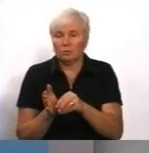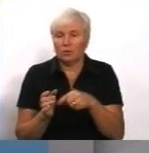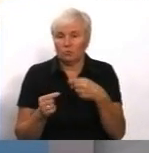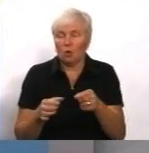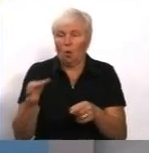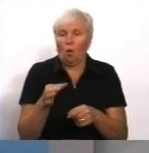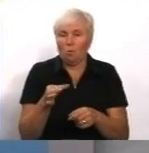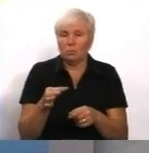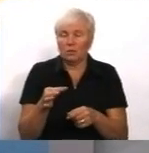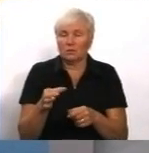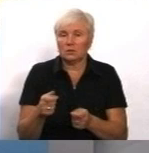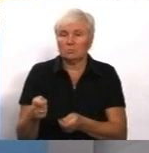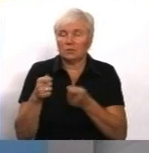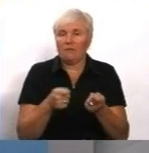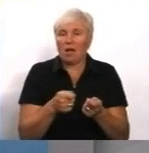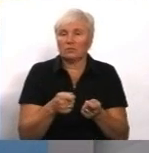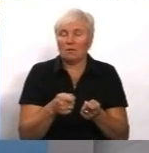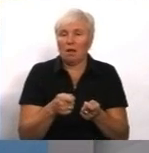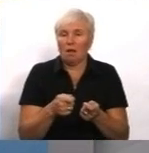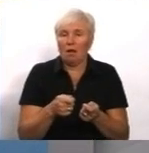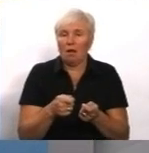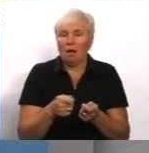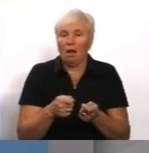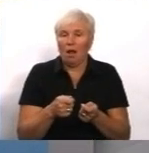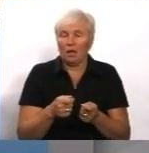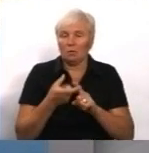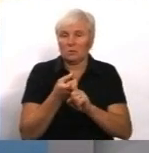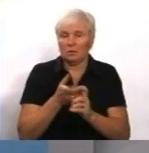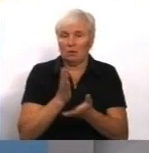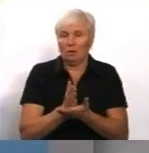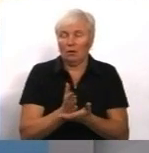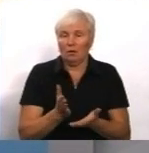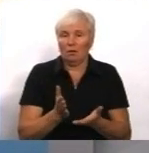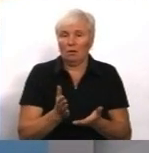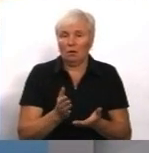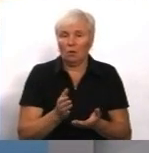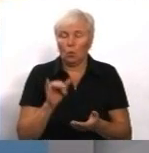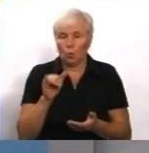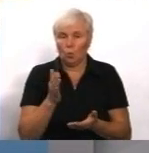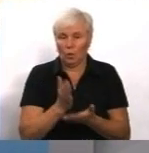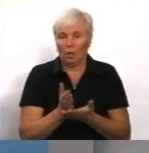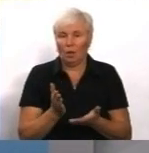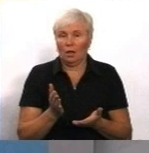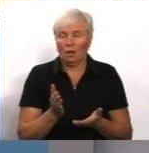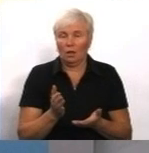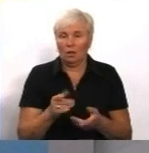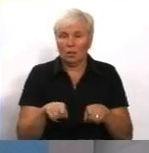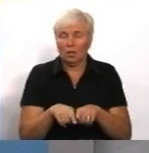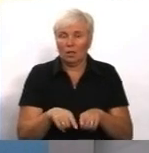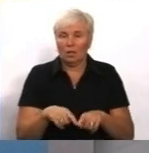велика ймовірність зараження. Але в нього є одна такий